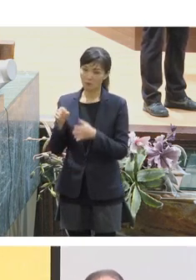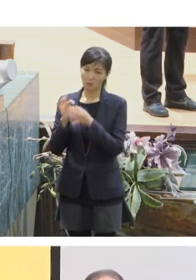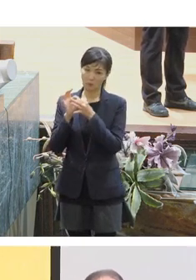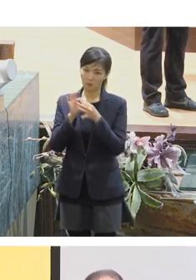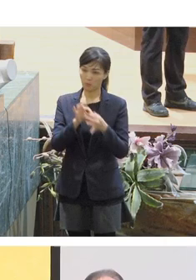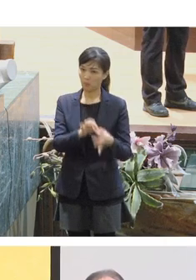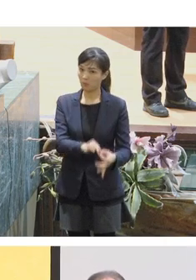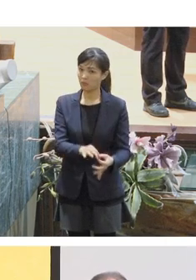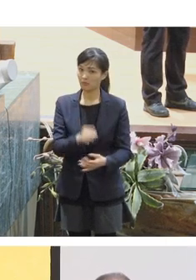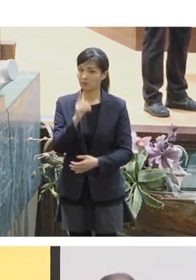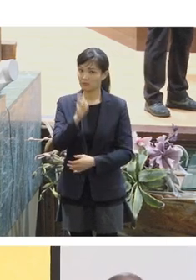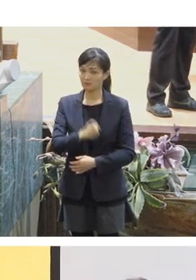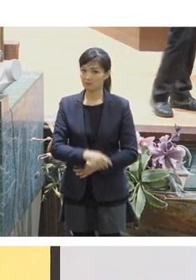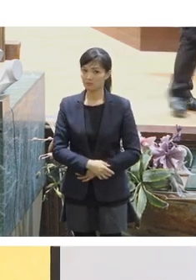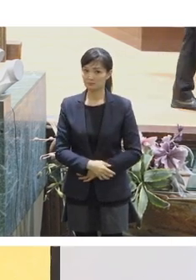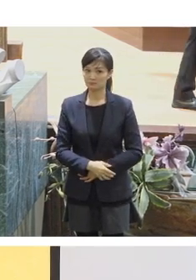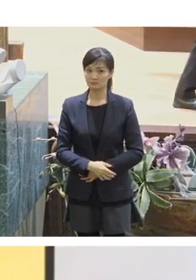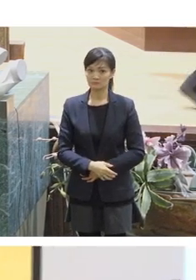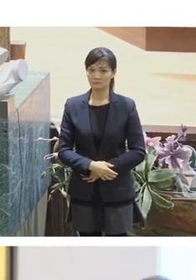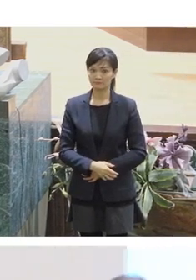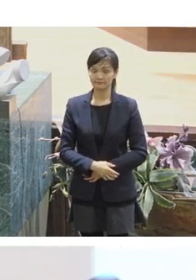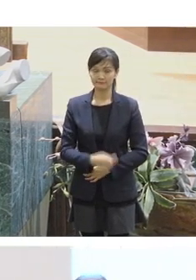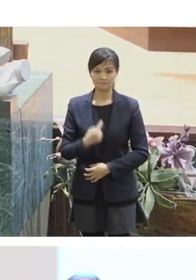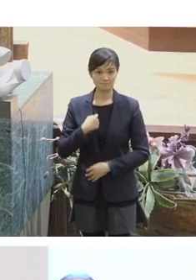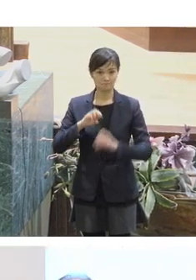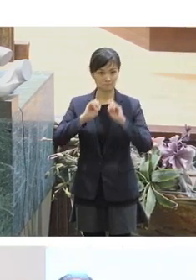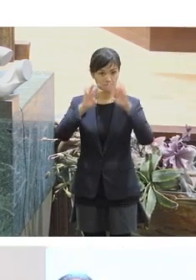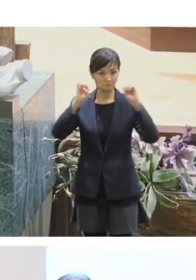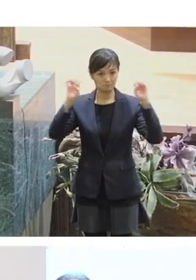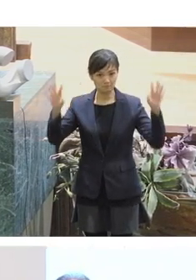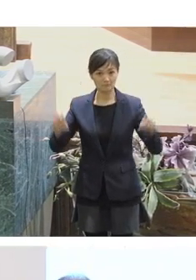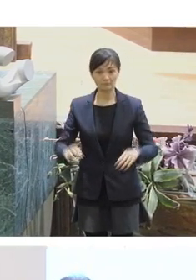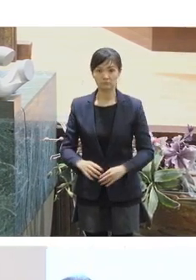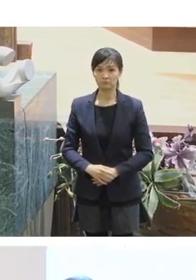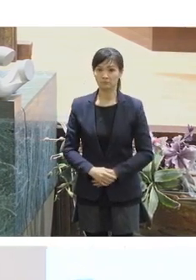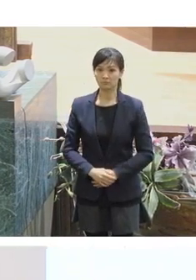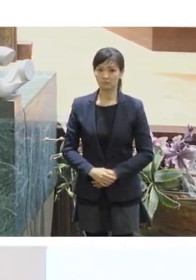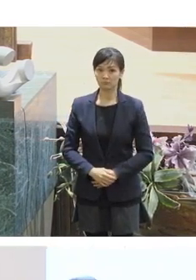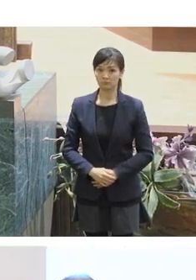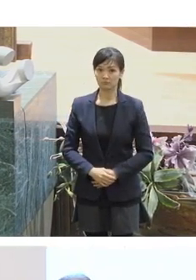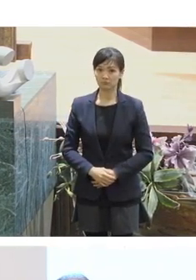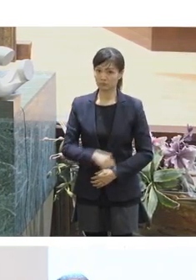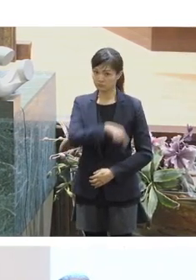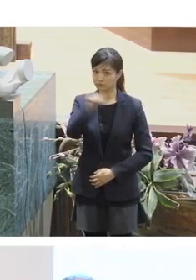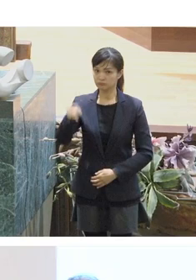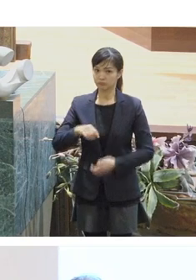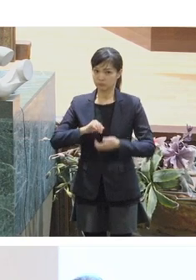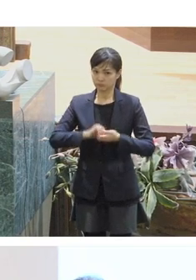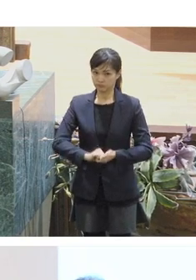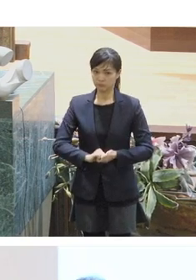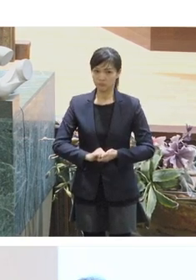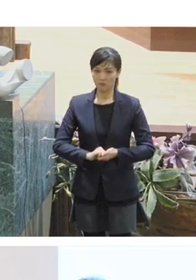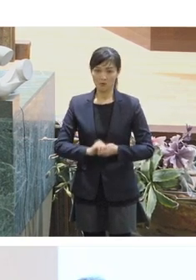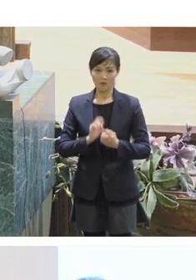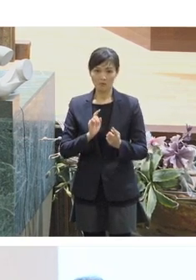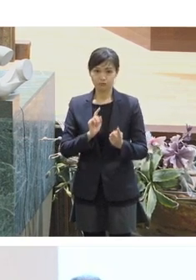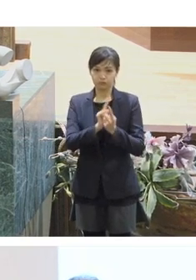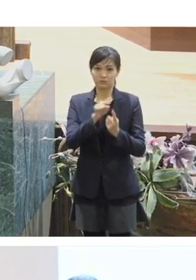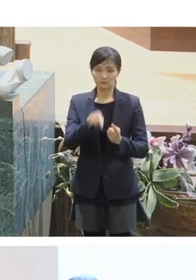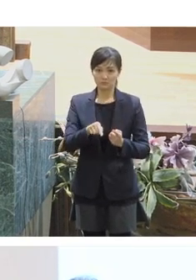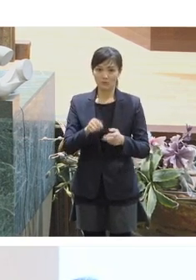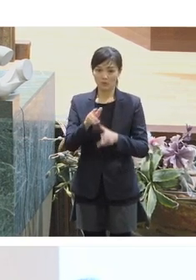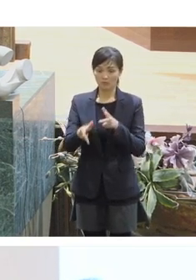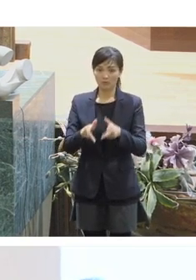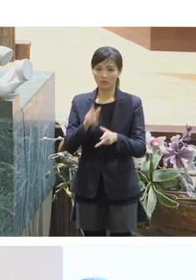件。我在此呼吁大家，一定要面对我们事业废弃物的